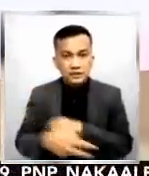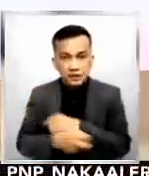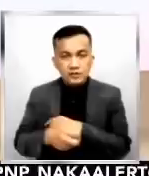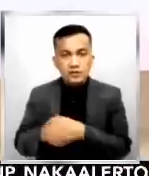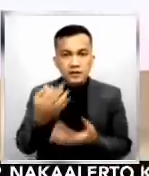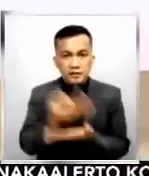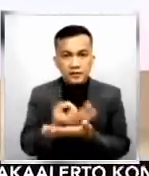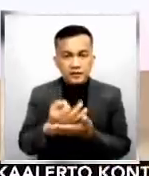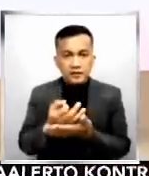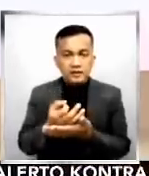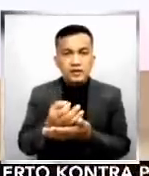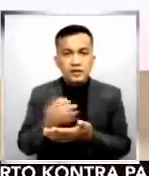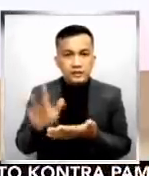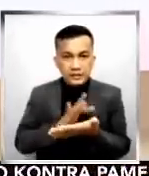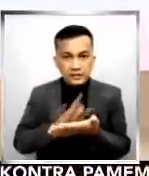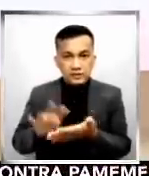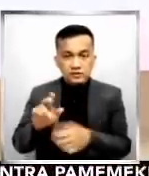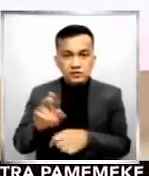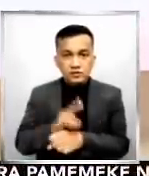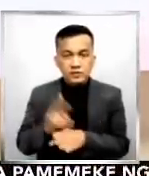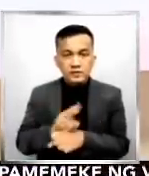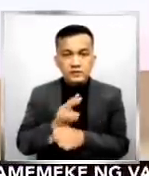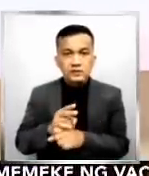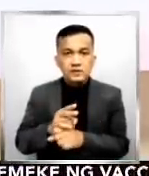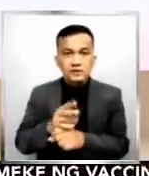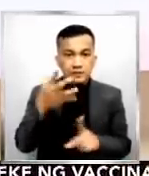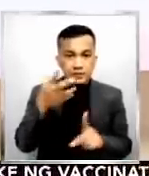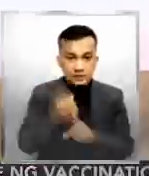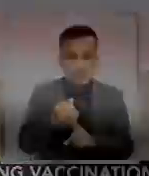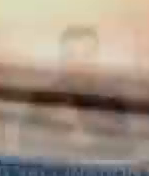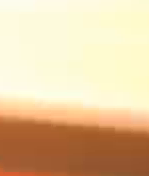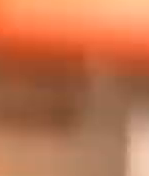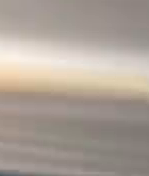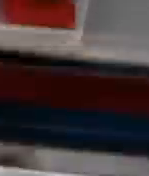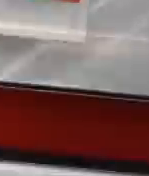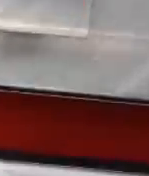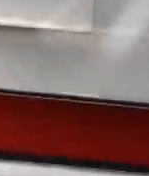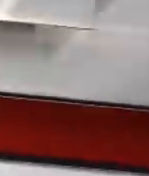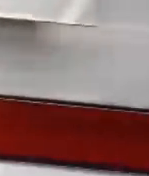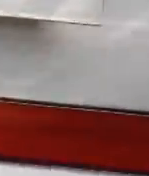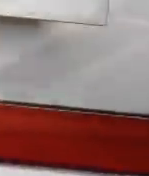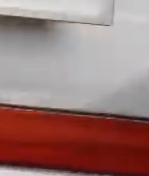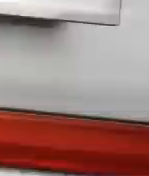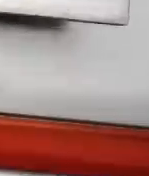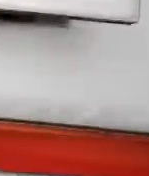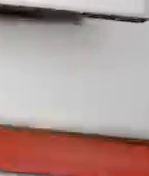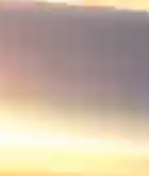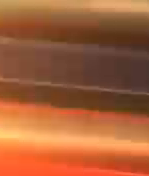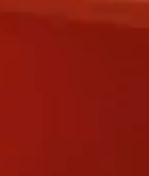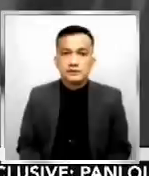ng mga biktima sa online classes. Nakatutok si Emil Sumangil, exclusive.